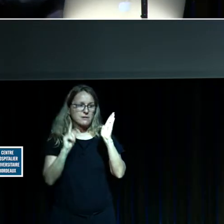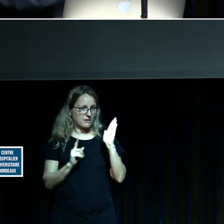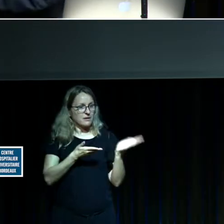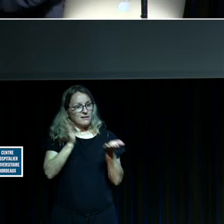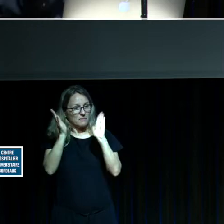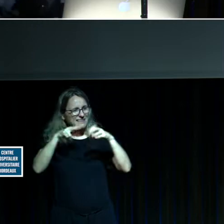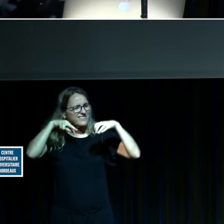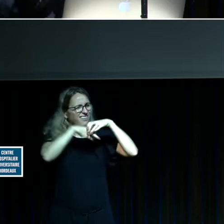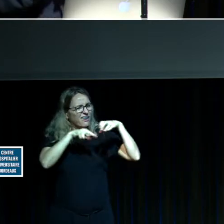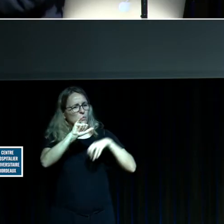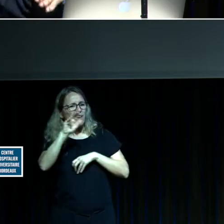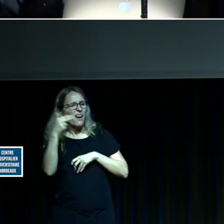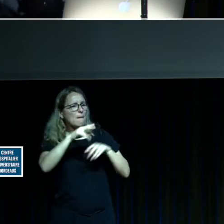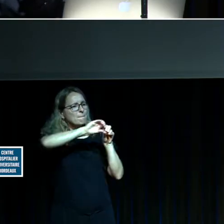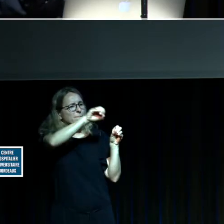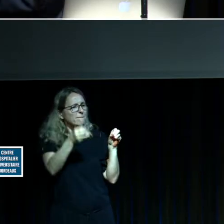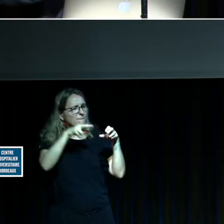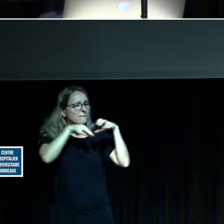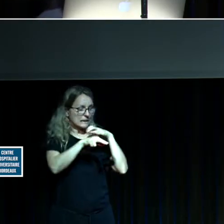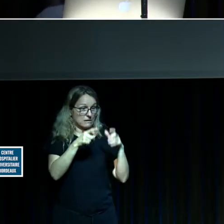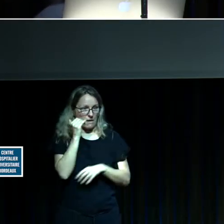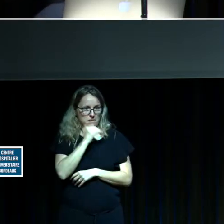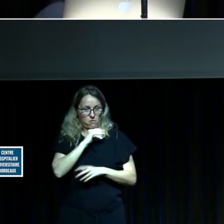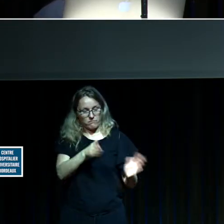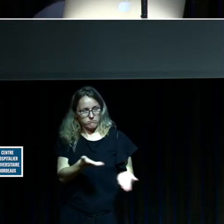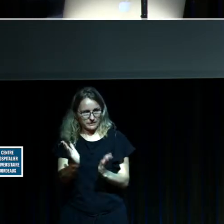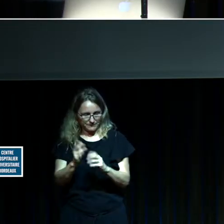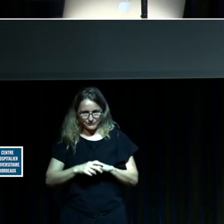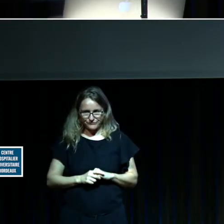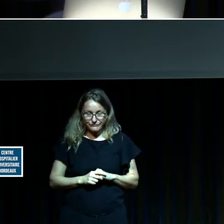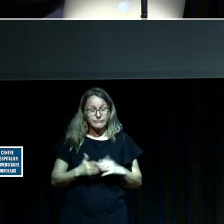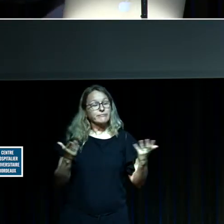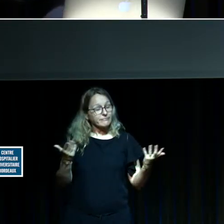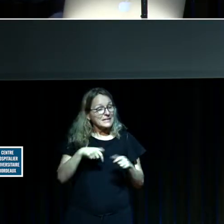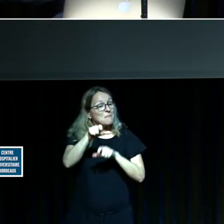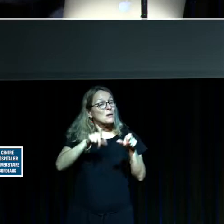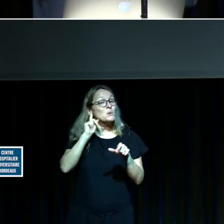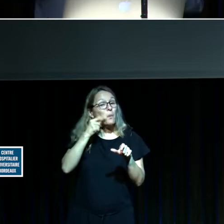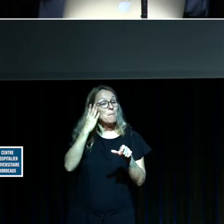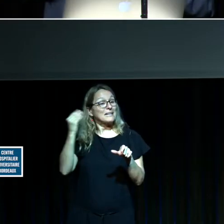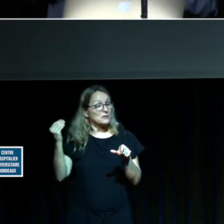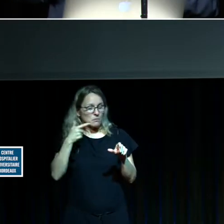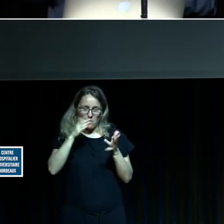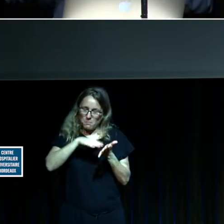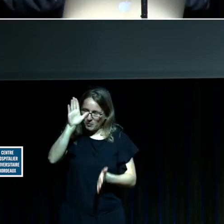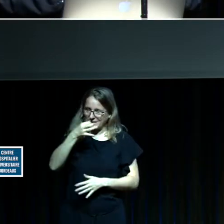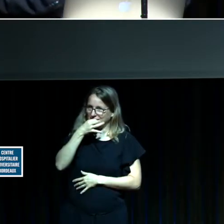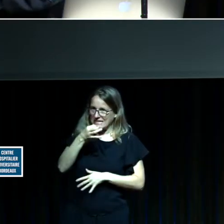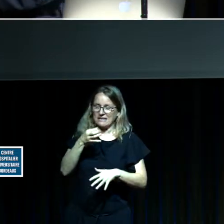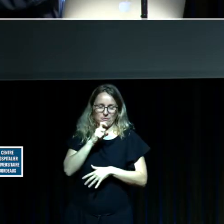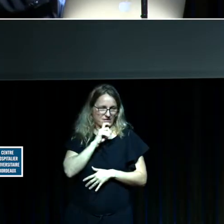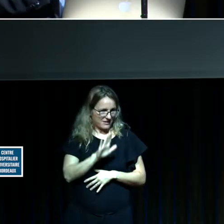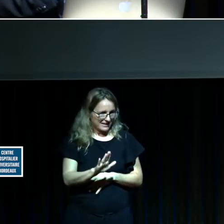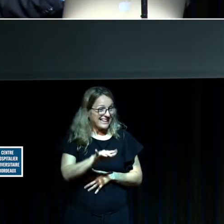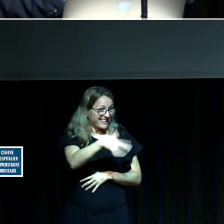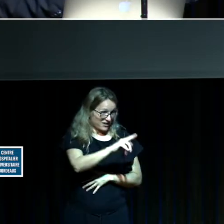d'un scanner ou d'une IRM très rapidement. Alors pour les sourds et malentendants, je leur ai promis que je le dirai tout à l'heure.